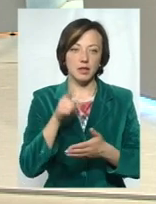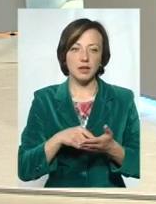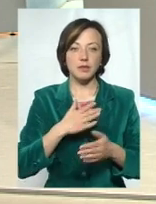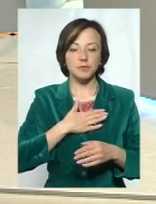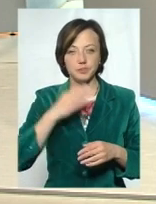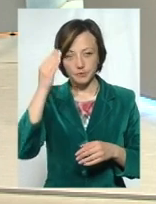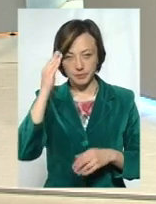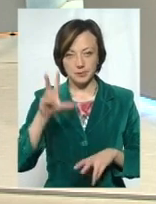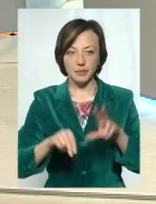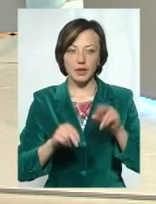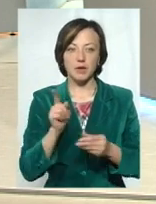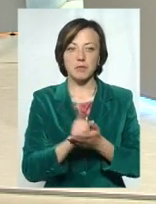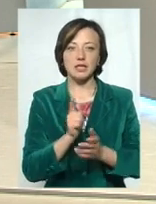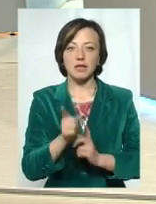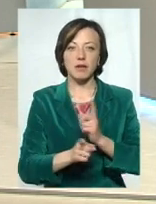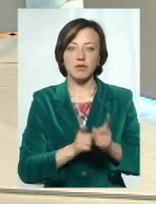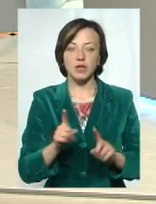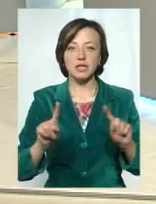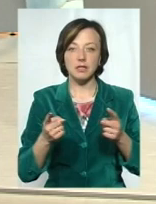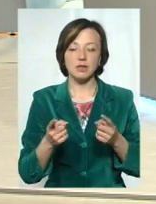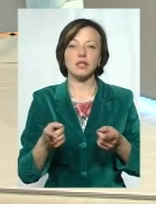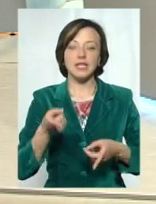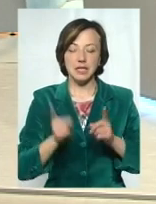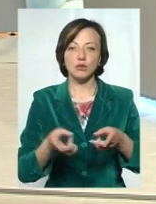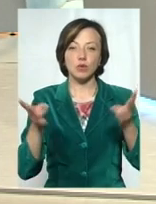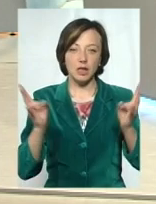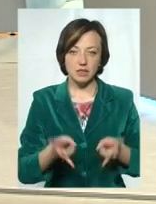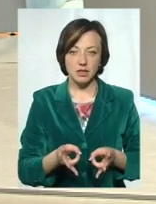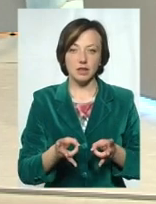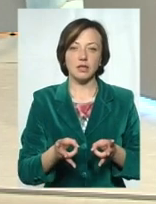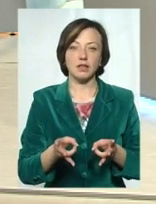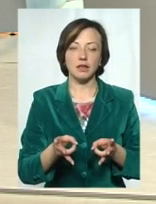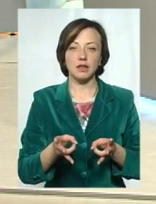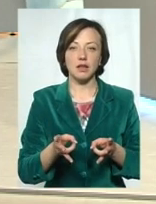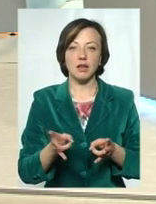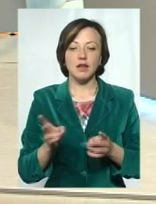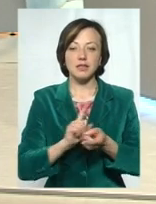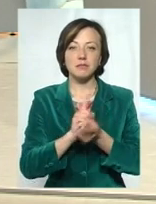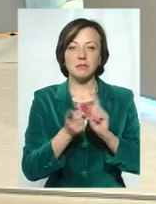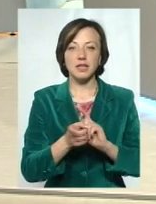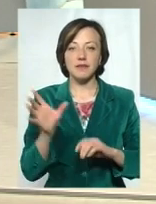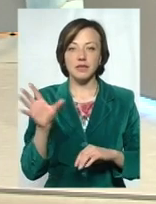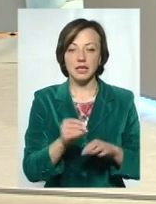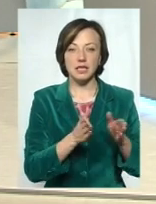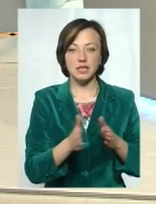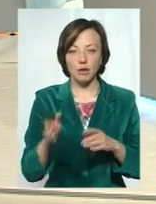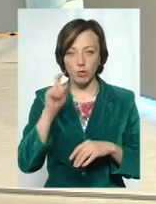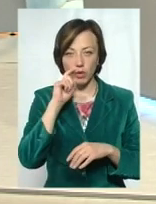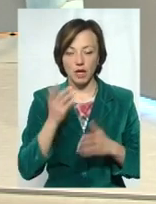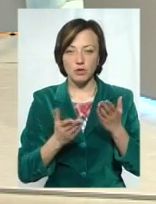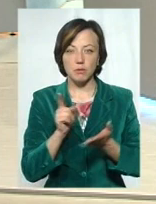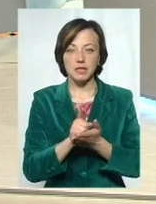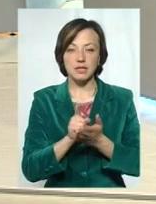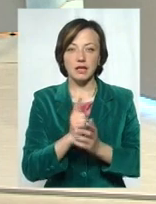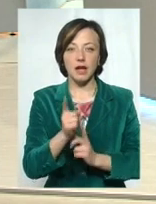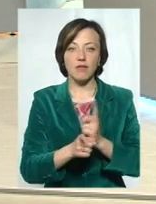вважаю, що пенсійна реформа дійсно назріла. Назріла взагалі вся перебудова всієї системи України. Тому що, якщо пенсійну